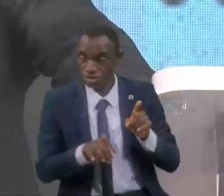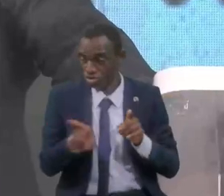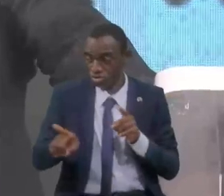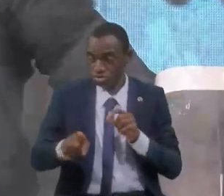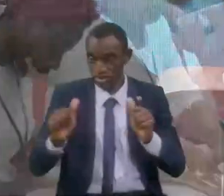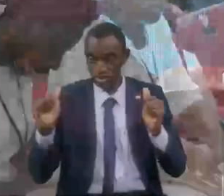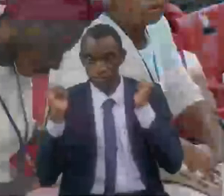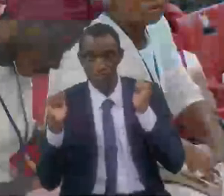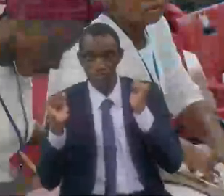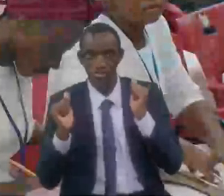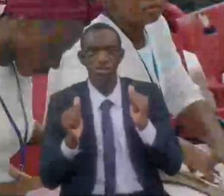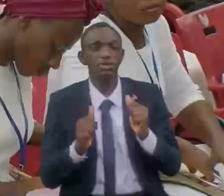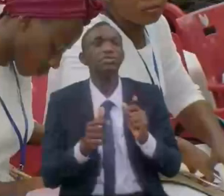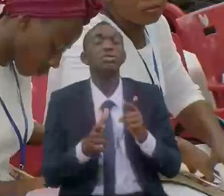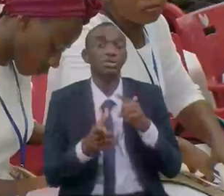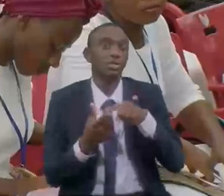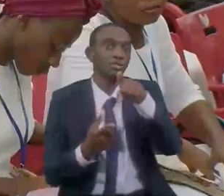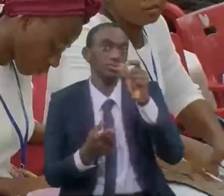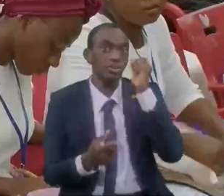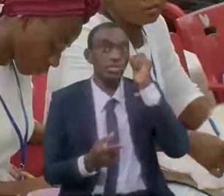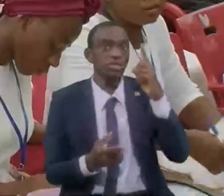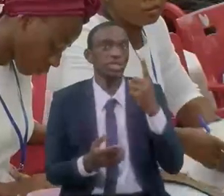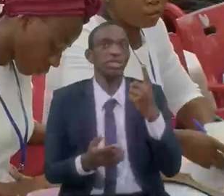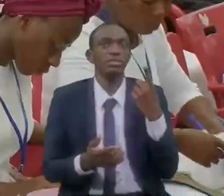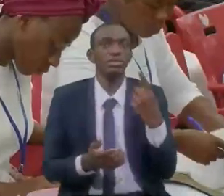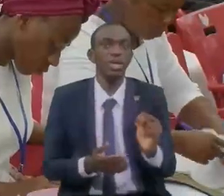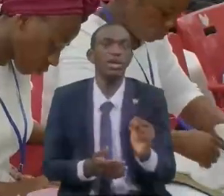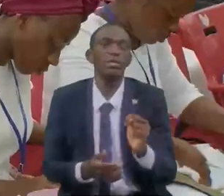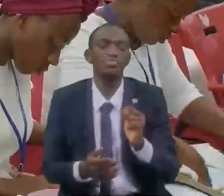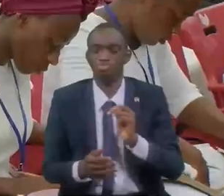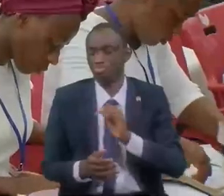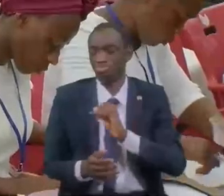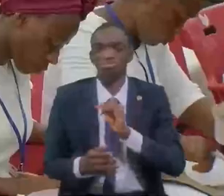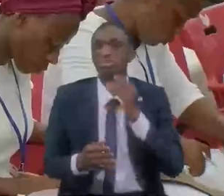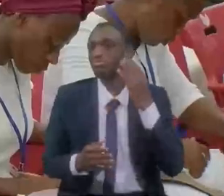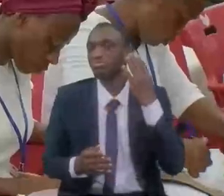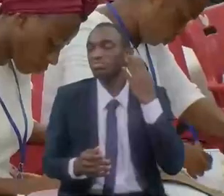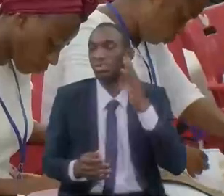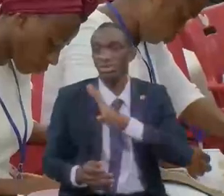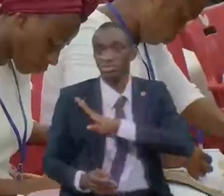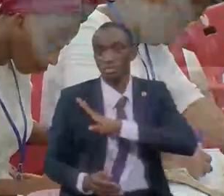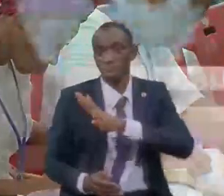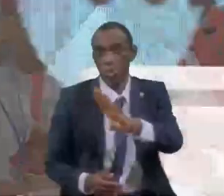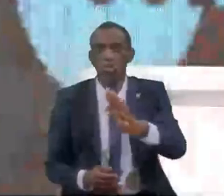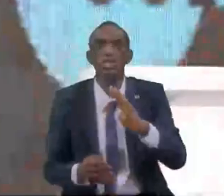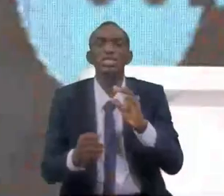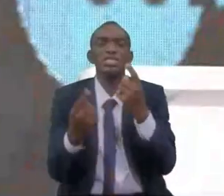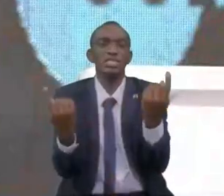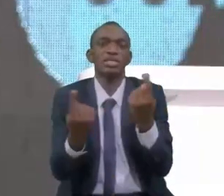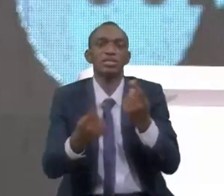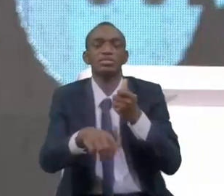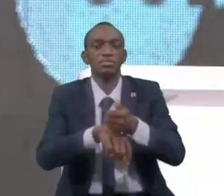Alors tu comprends que le sacrilège d'airain est le moi. Nous